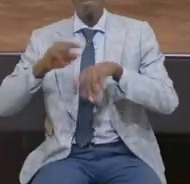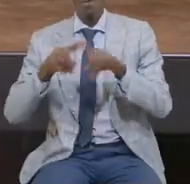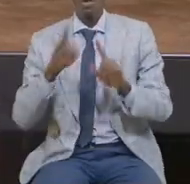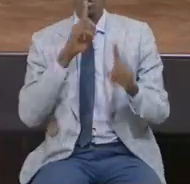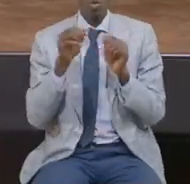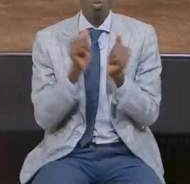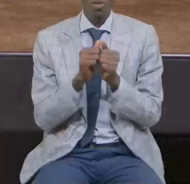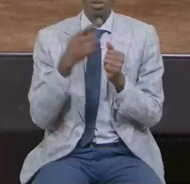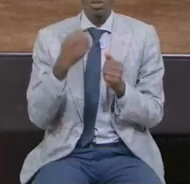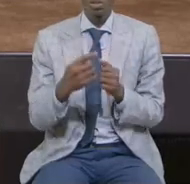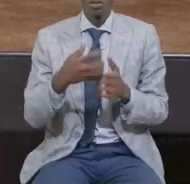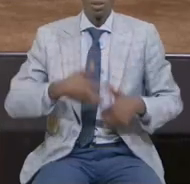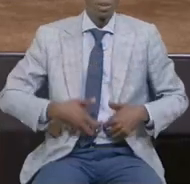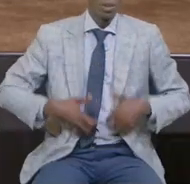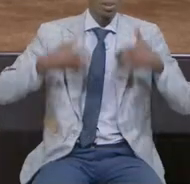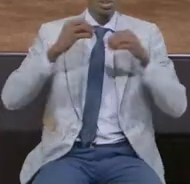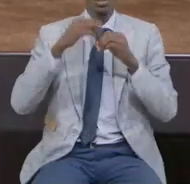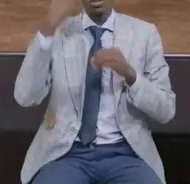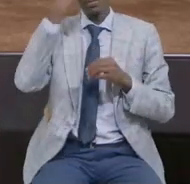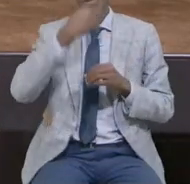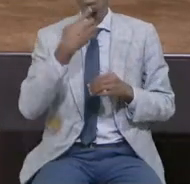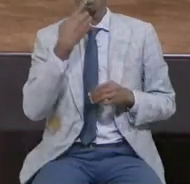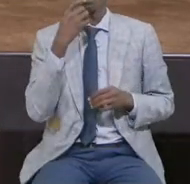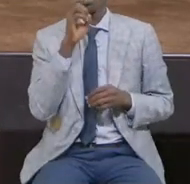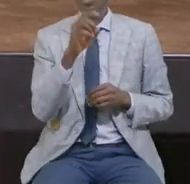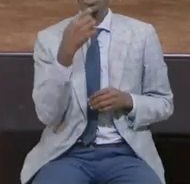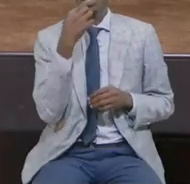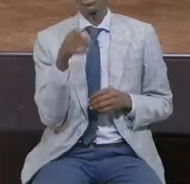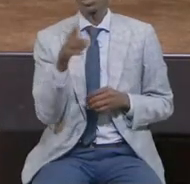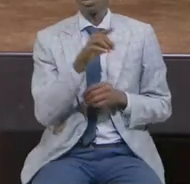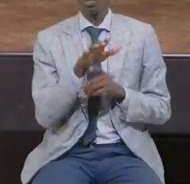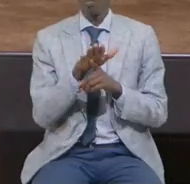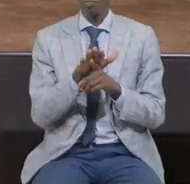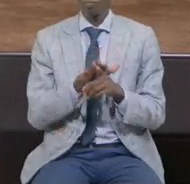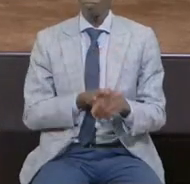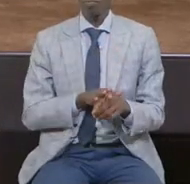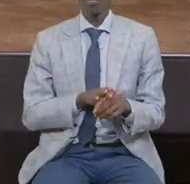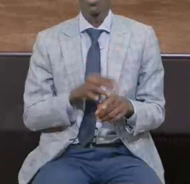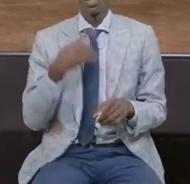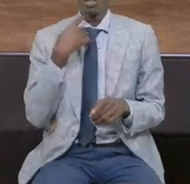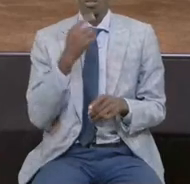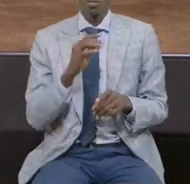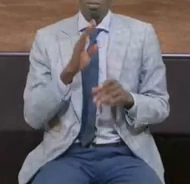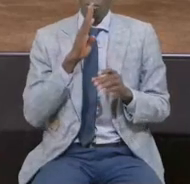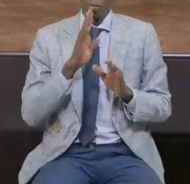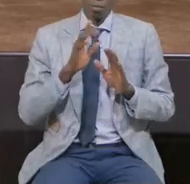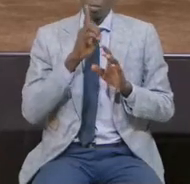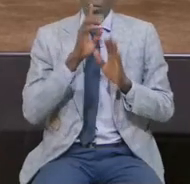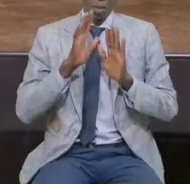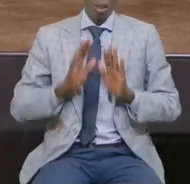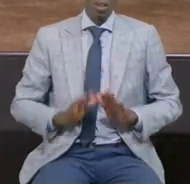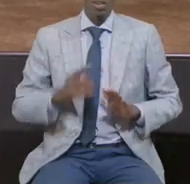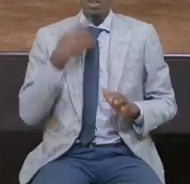avec les actions corporelles, avec la furie au visage. Il te dit que calme-toi,